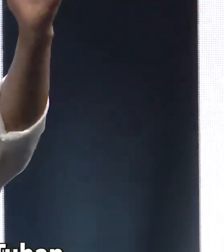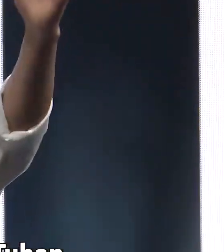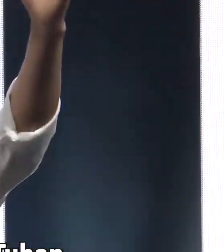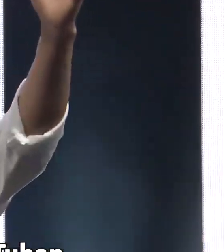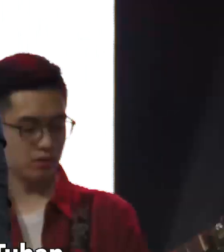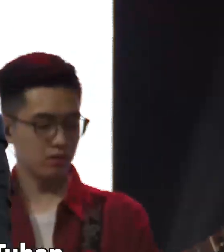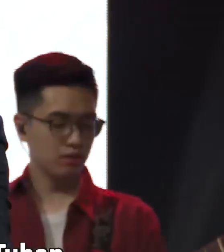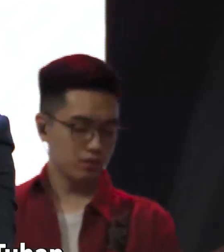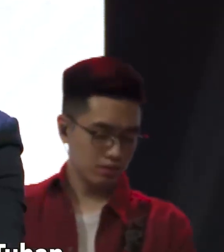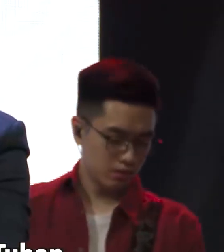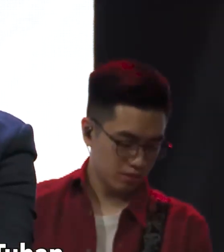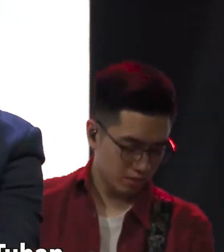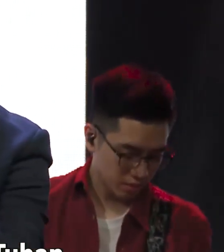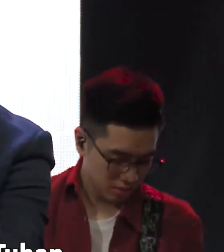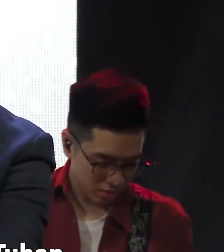limpahkan